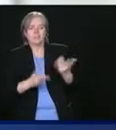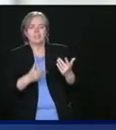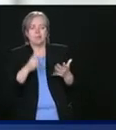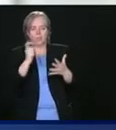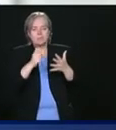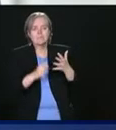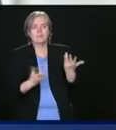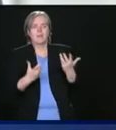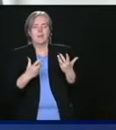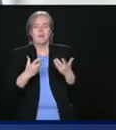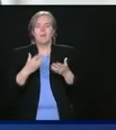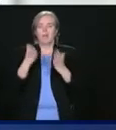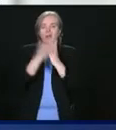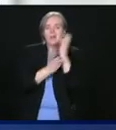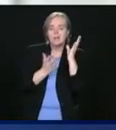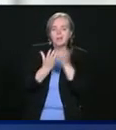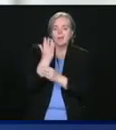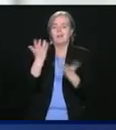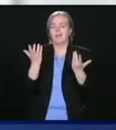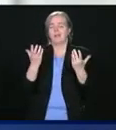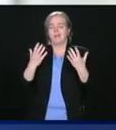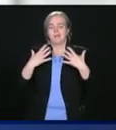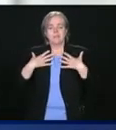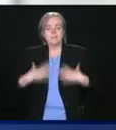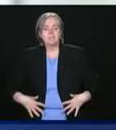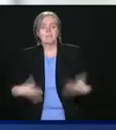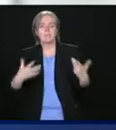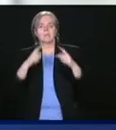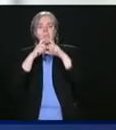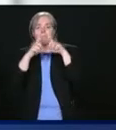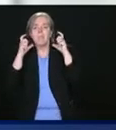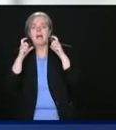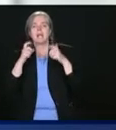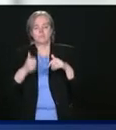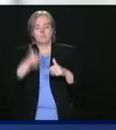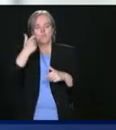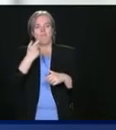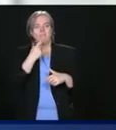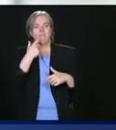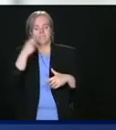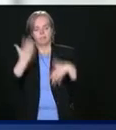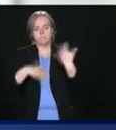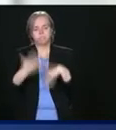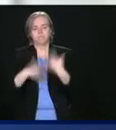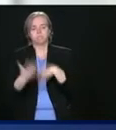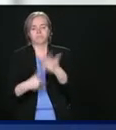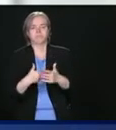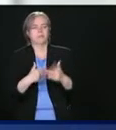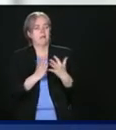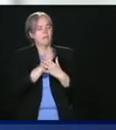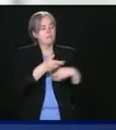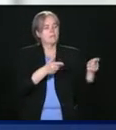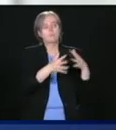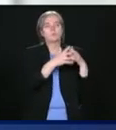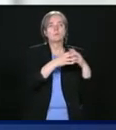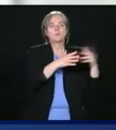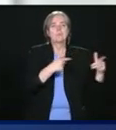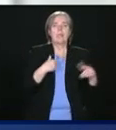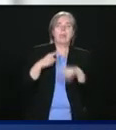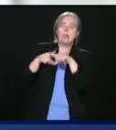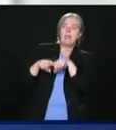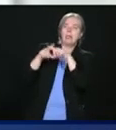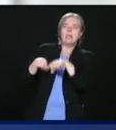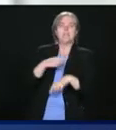en masques, en gants, en jaquettes puissent le faire facilement aux États-Unis et qu'on n'ait pas seulement qu'à compter sur la Chine